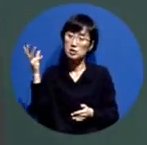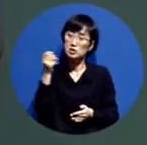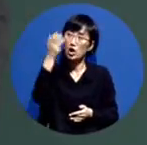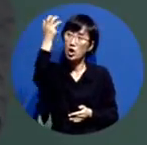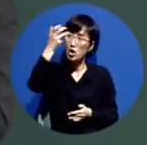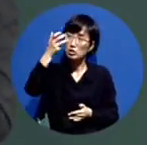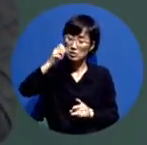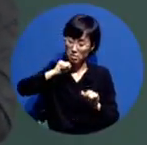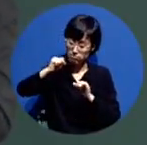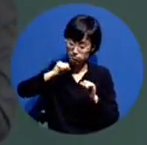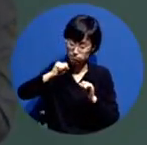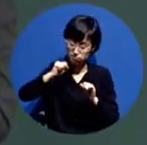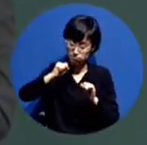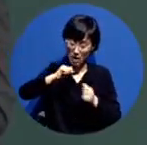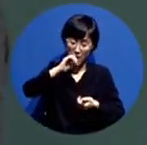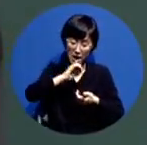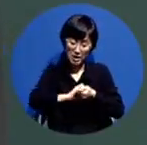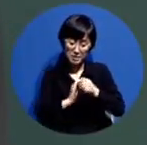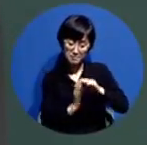한계를 넘어설 수 있단 말이에요.